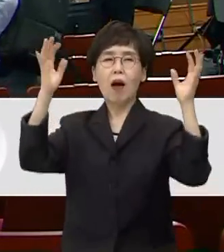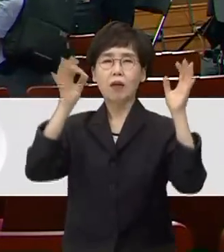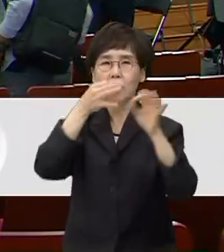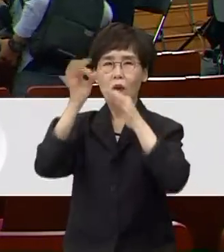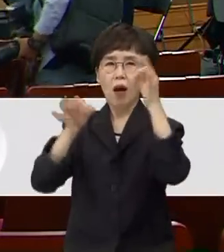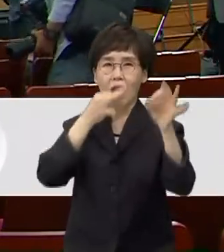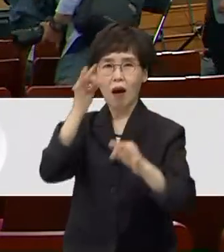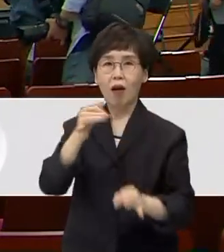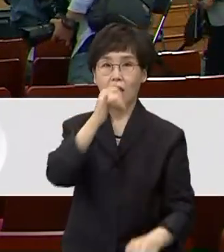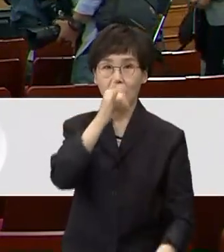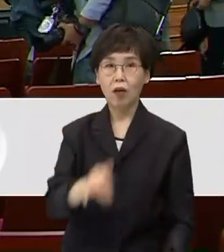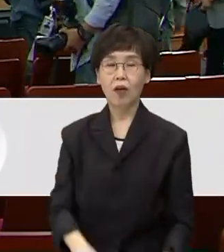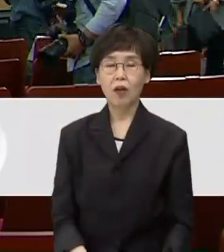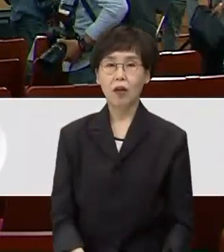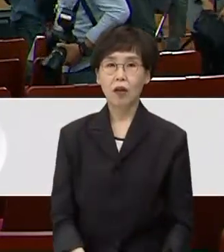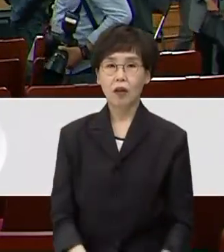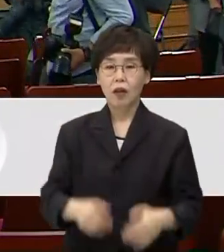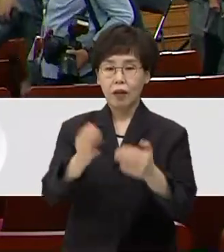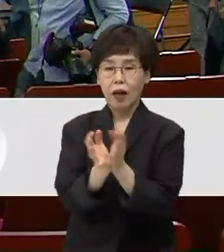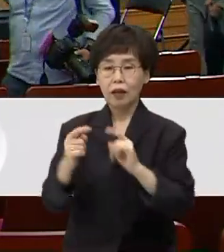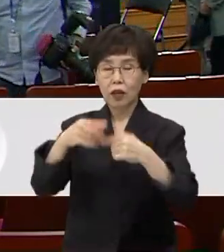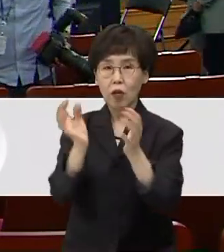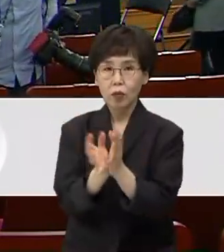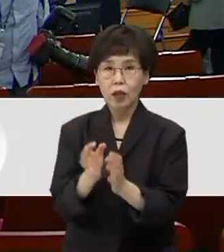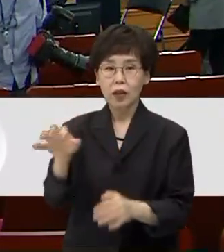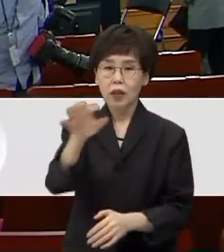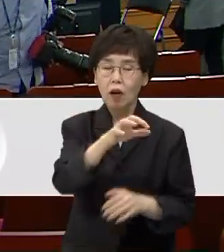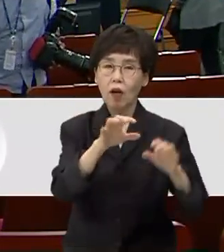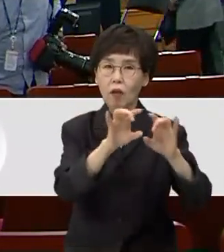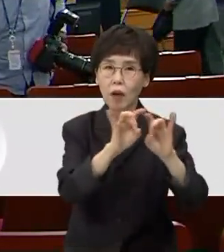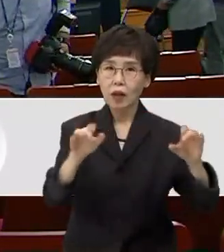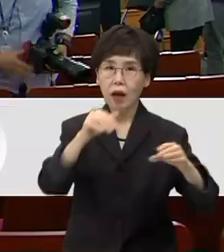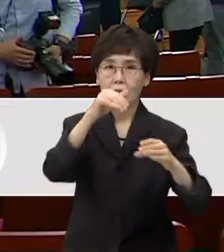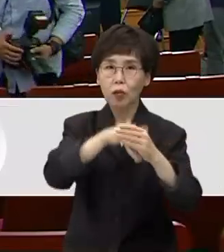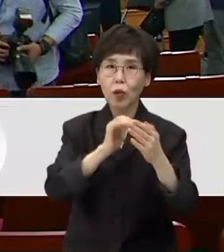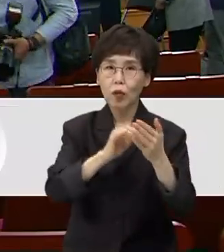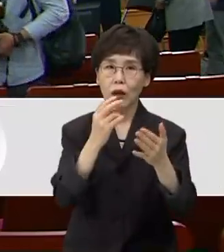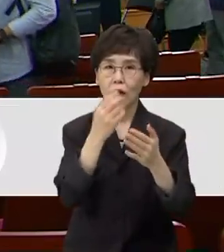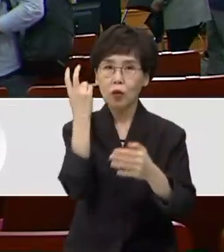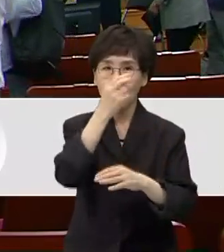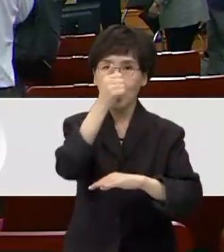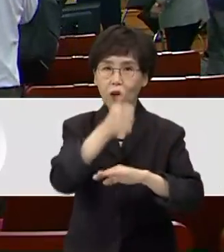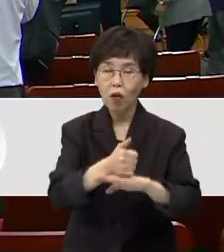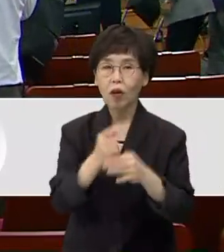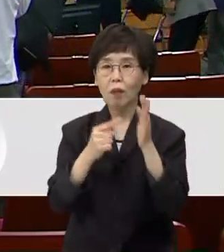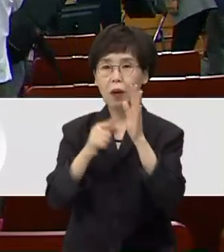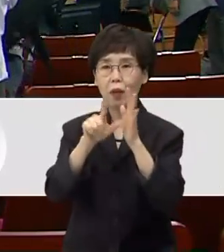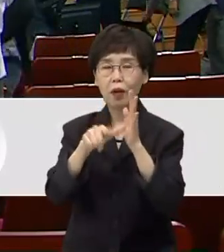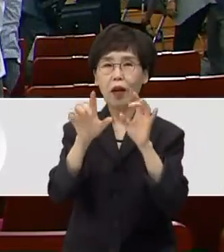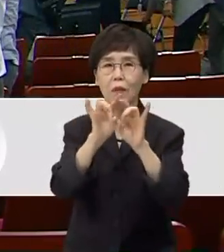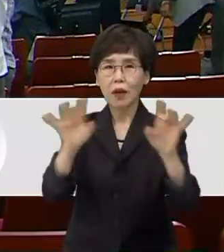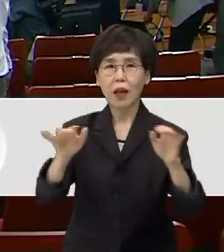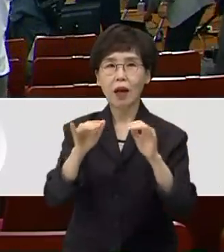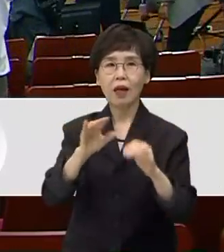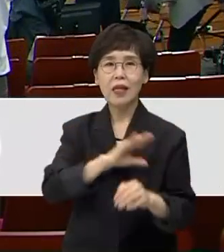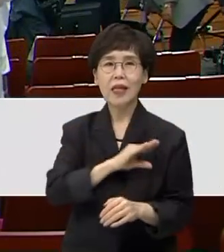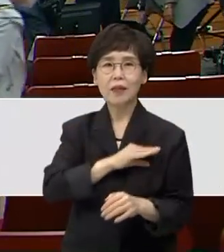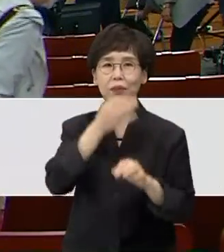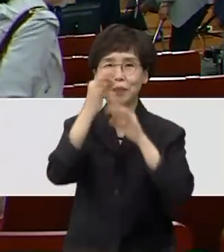함성이 터져나왔습니다. 당 지도부는 지역별 출구조사 결과가 공개될 때마다 당 후보들의 이름을 연호하며